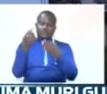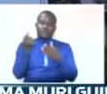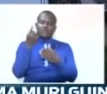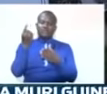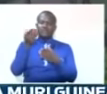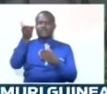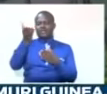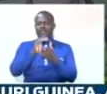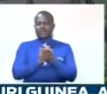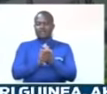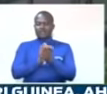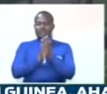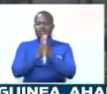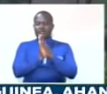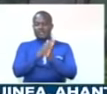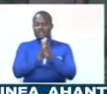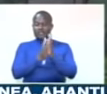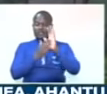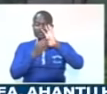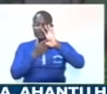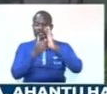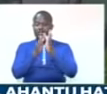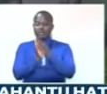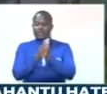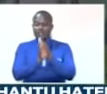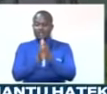bihari amateka ibimenyetso by'amateka